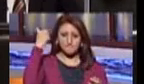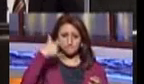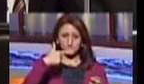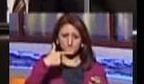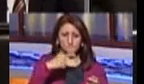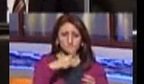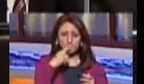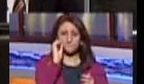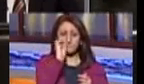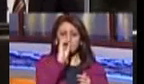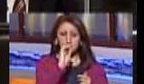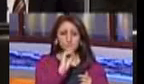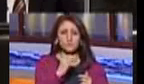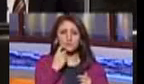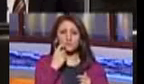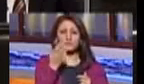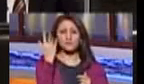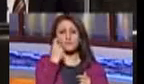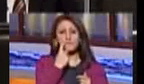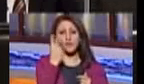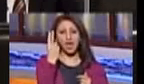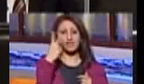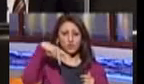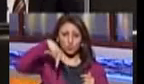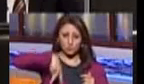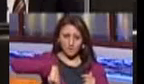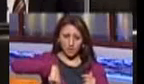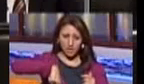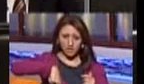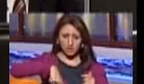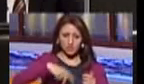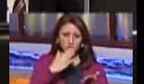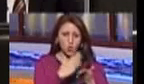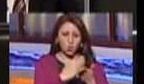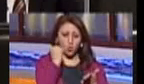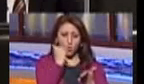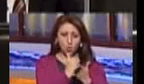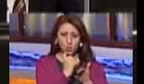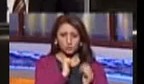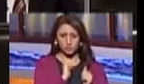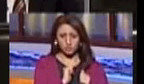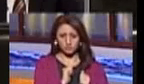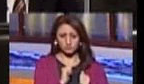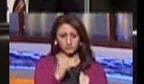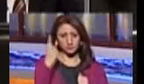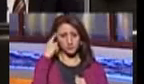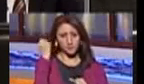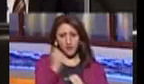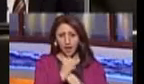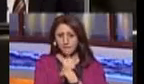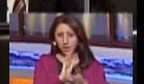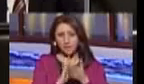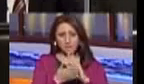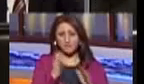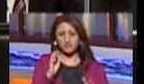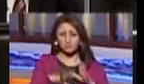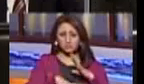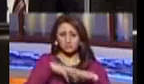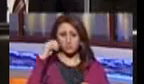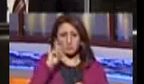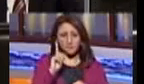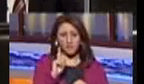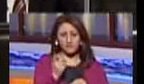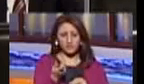أنه هذه الرخصة صدرت سنة 2008 وأنه لم تنفذ جميع الأعمال حتى 2012، فكان يتعين